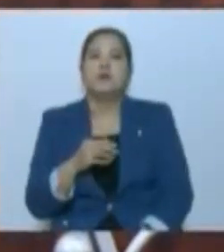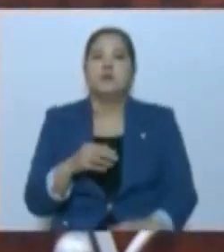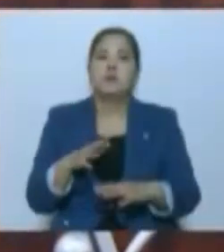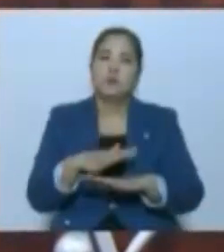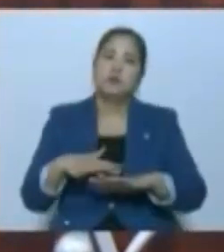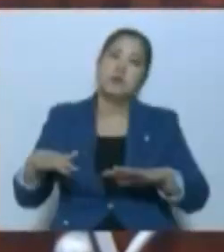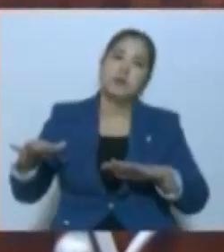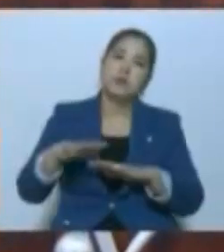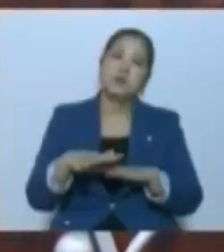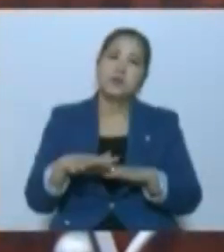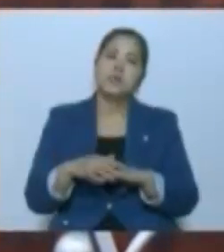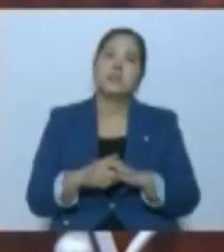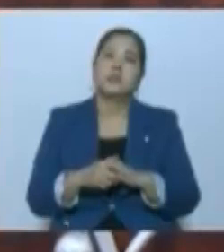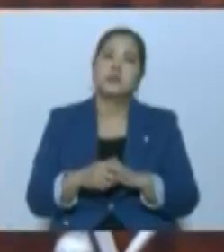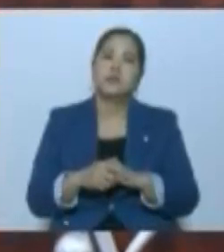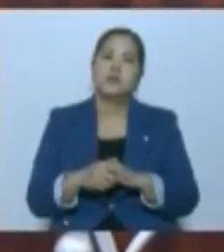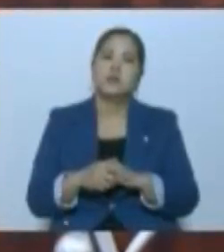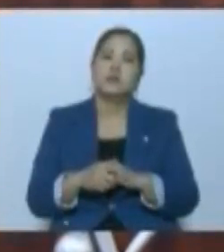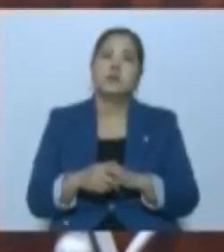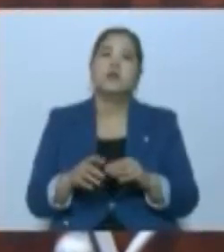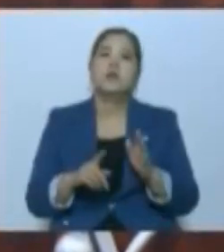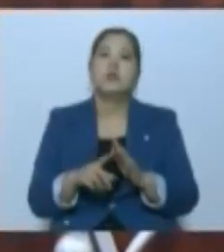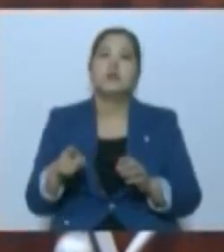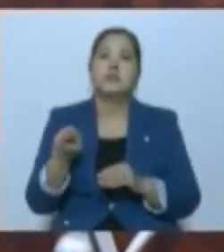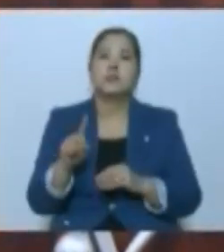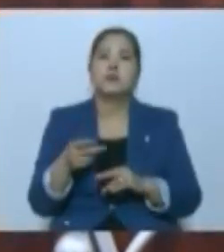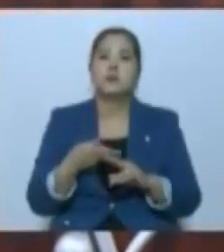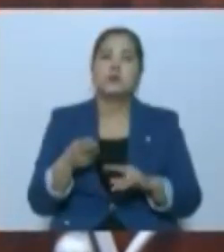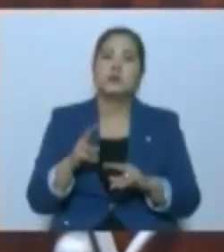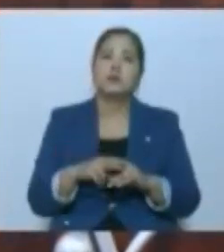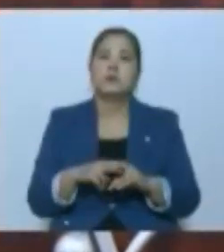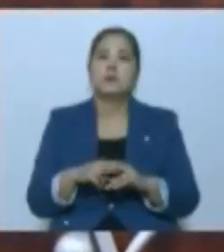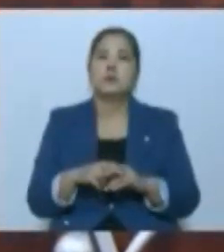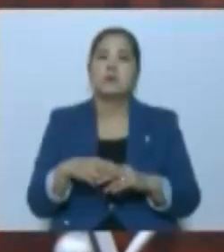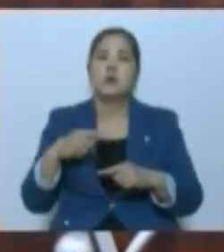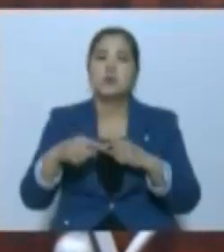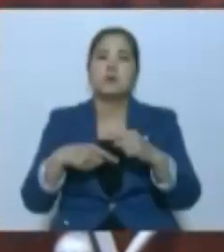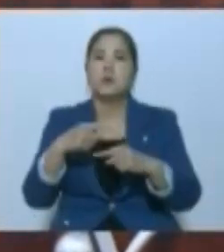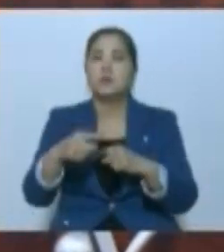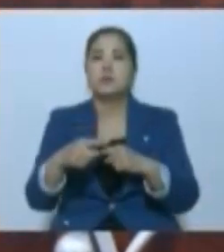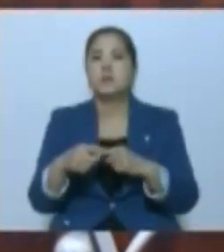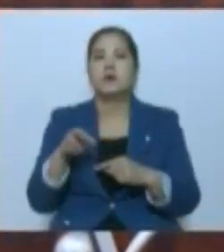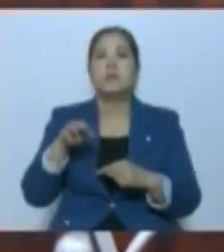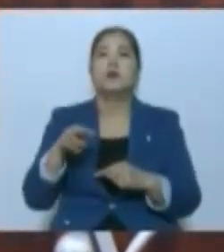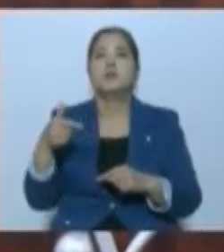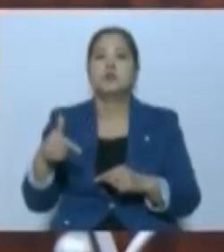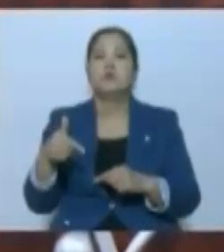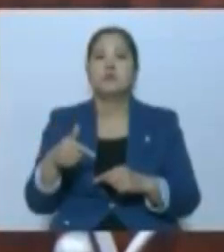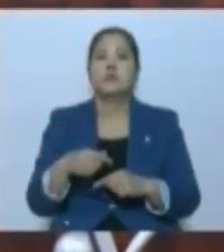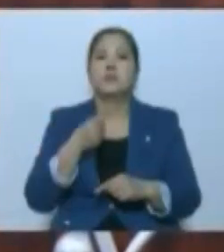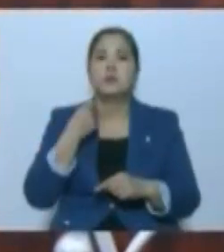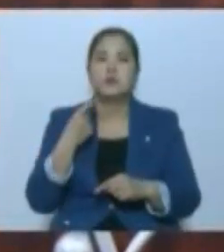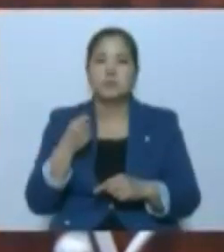деп бізді үлгі етеді. Ал неге осы үлгімізді әрі қарай жалғастырмаймыз? Маңғыстау